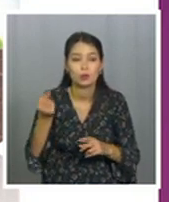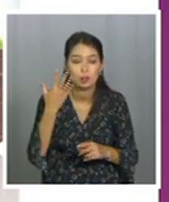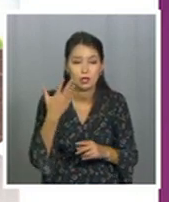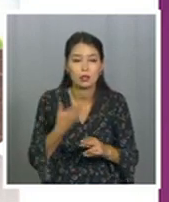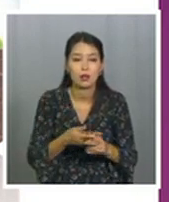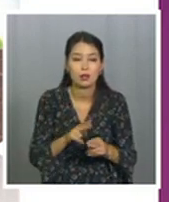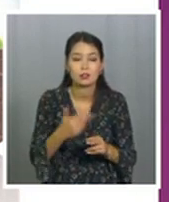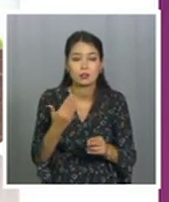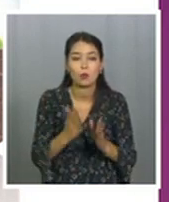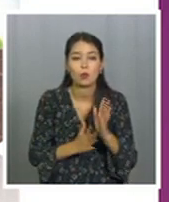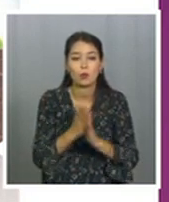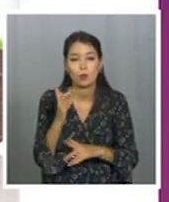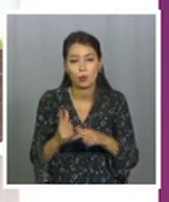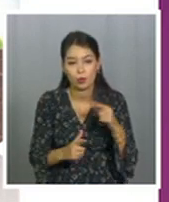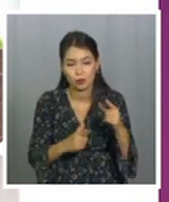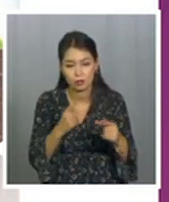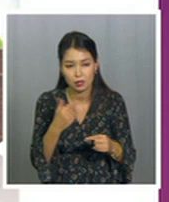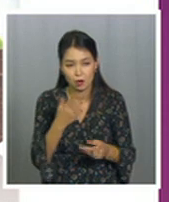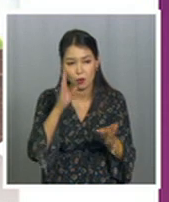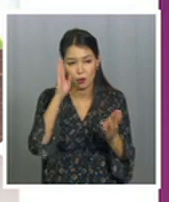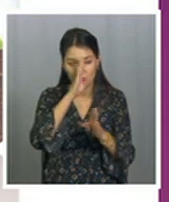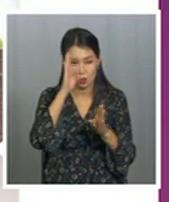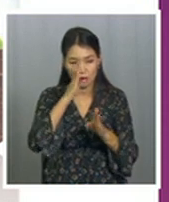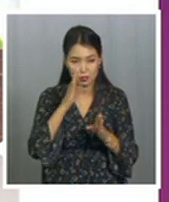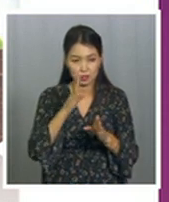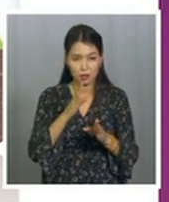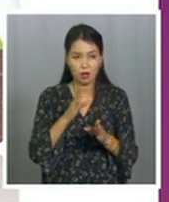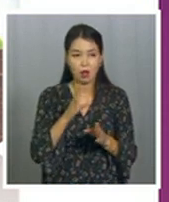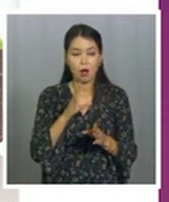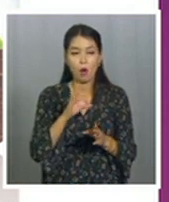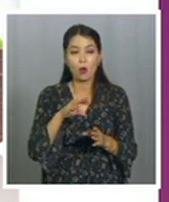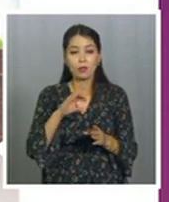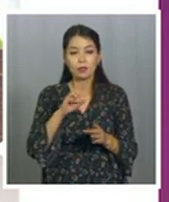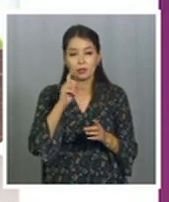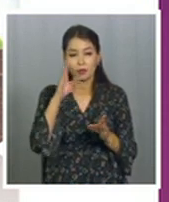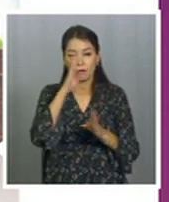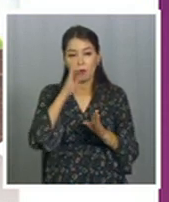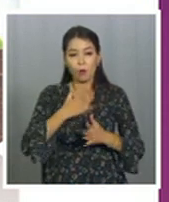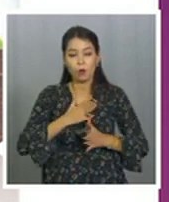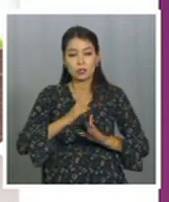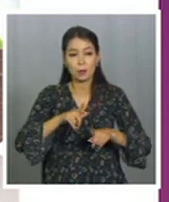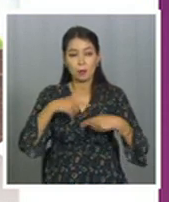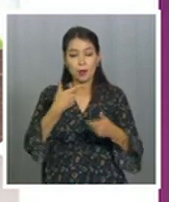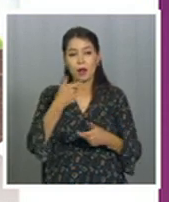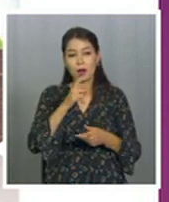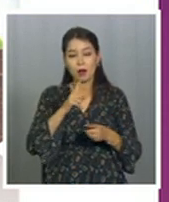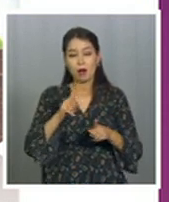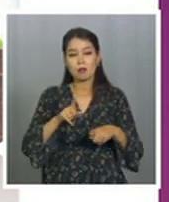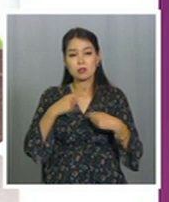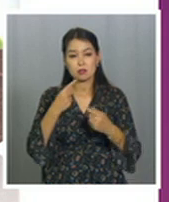салдарынан өсімдік ауаға оттегін бөліп, сонымен қатар көмір қышқыл газын жақсы сіңіруіне